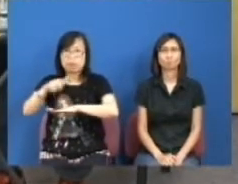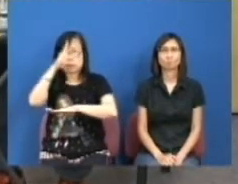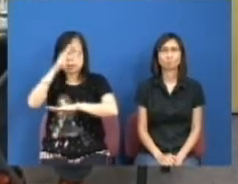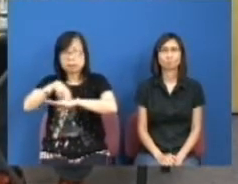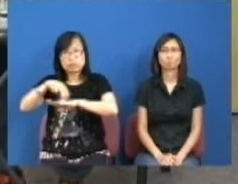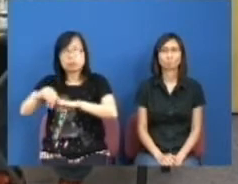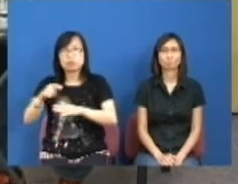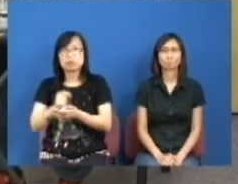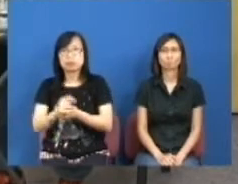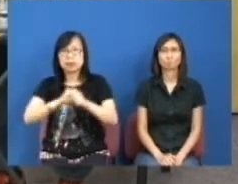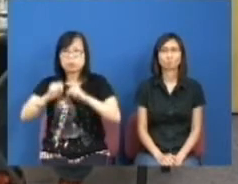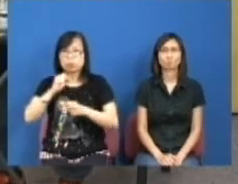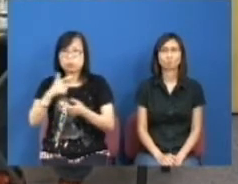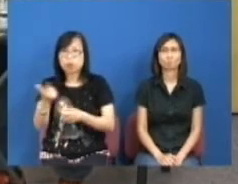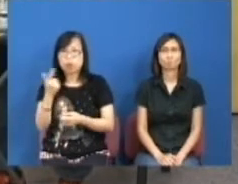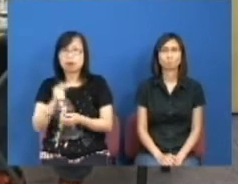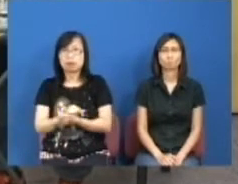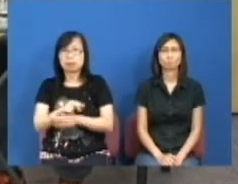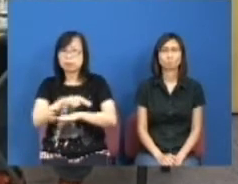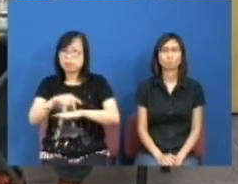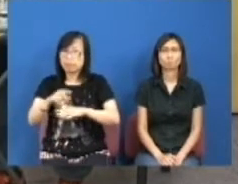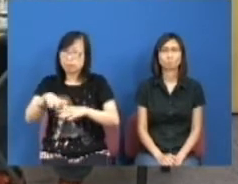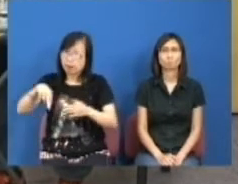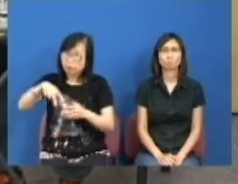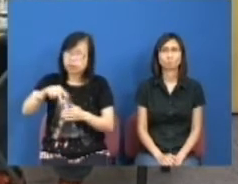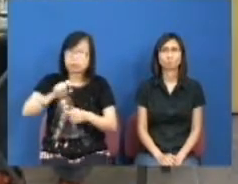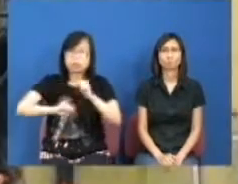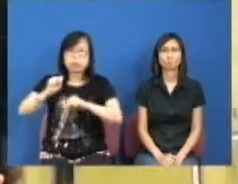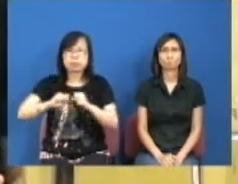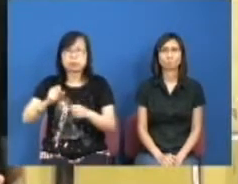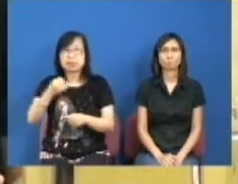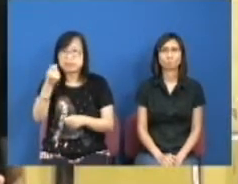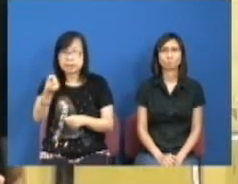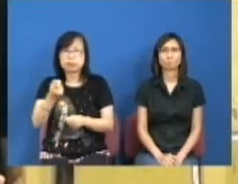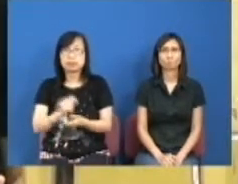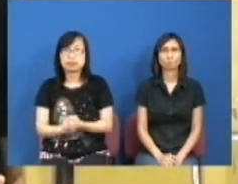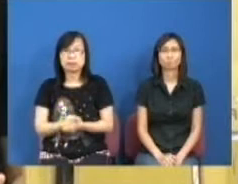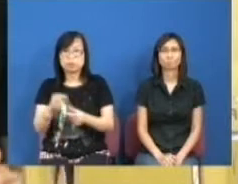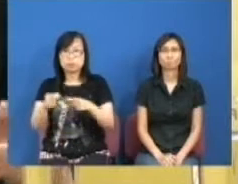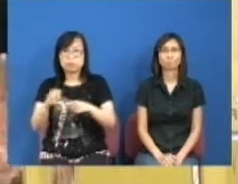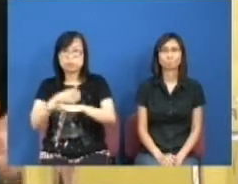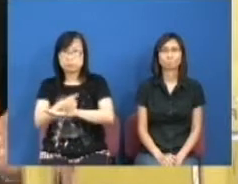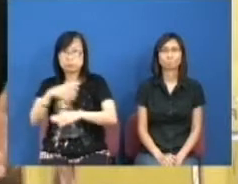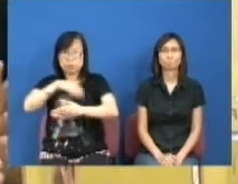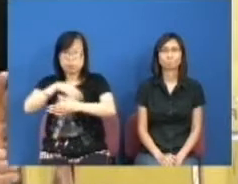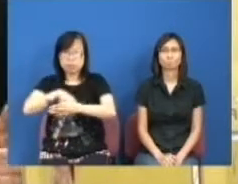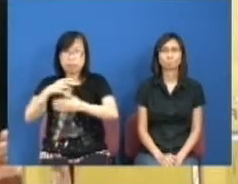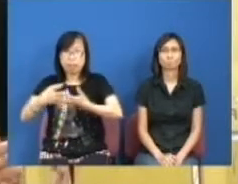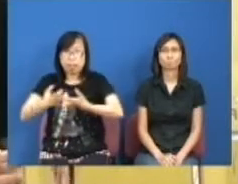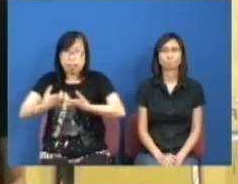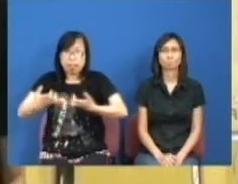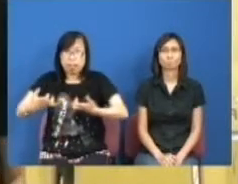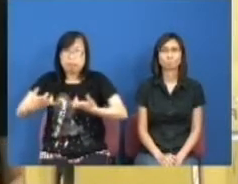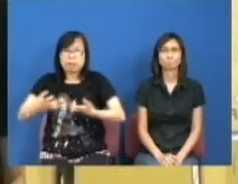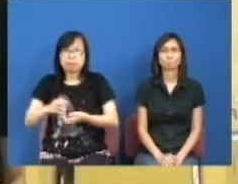主義多啲嘅，有一啲就行動主義冇咁強，咁就變咗我話另外公民社會一個大特色咧，就係佢嗰個內部嗰個分裂咧，其